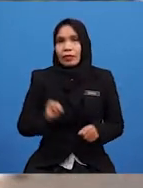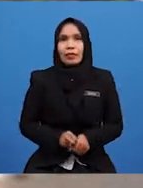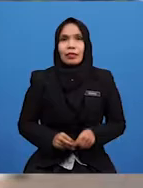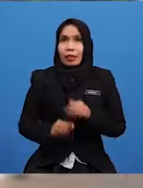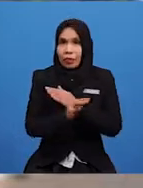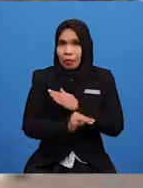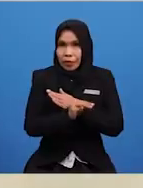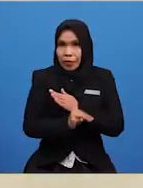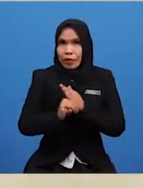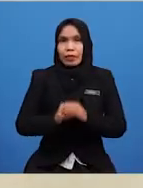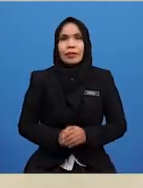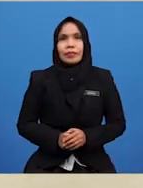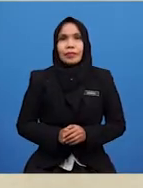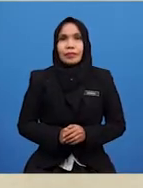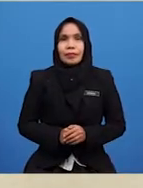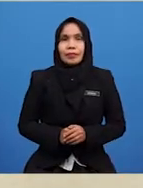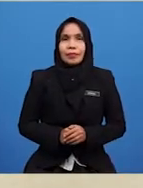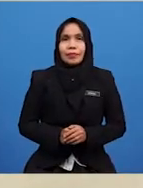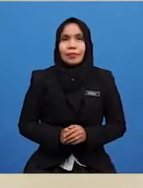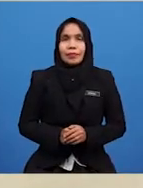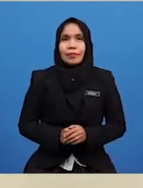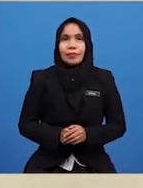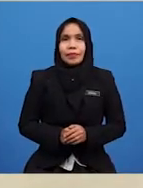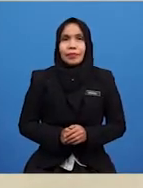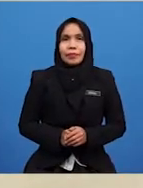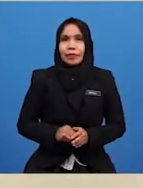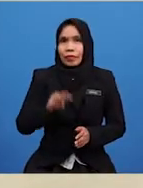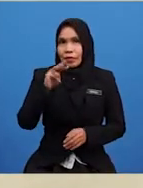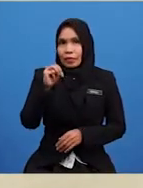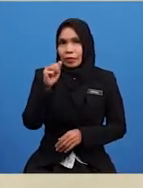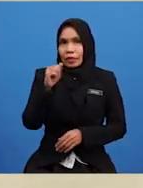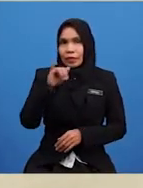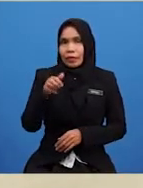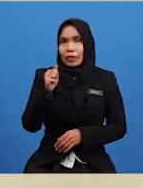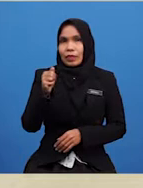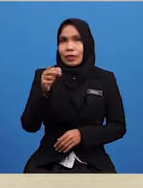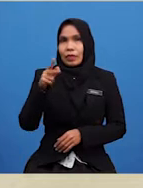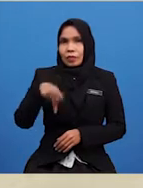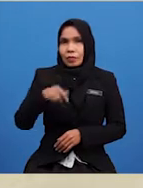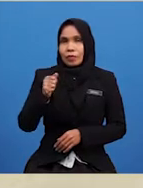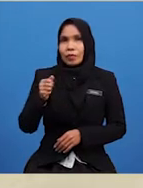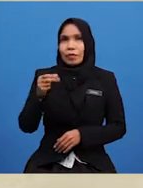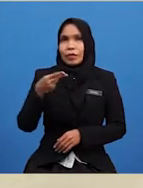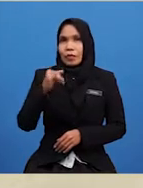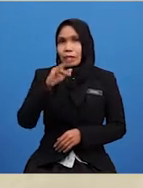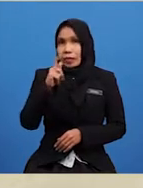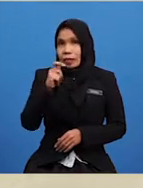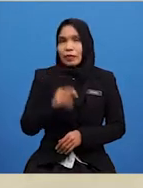Kesultanan Melayu Melaka menjalinkan hubungan dengan Kerajaan Majapahit melalui